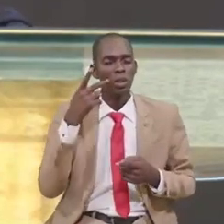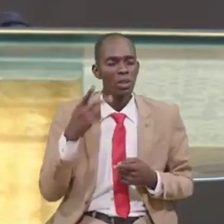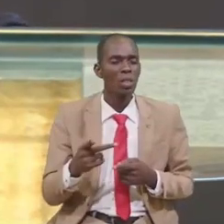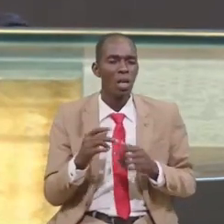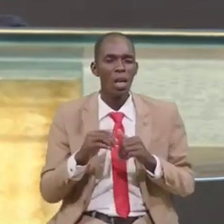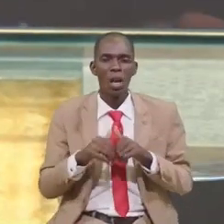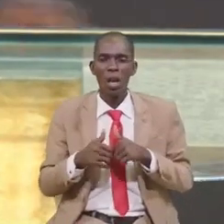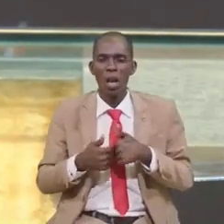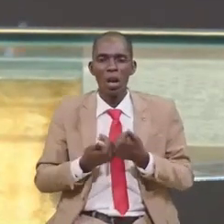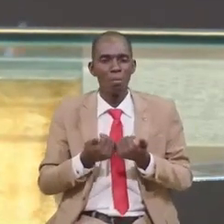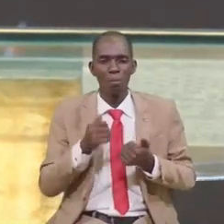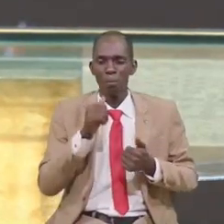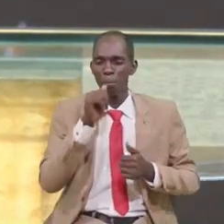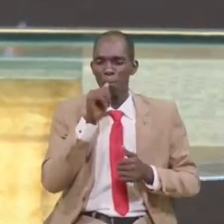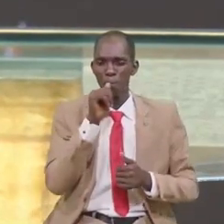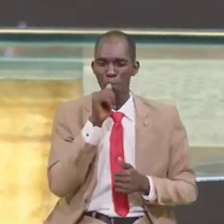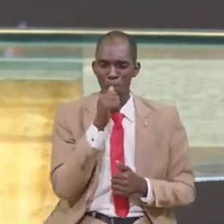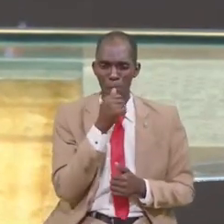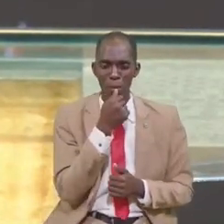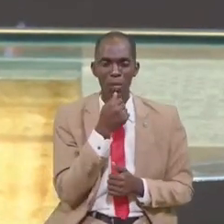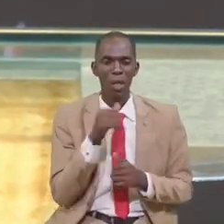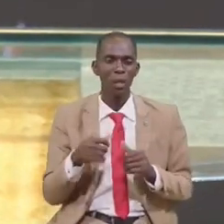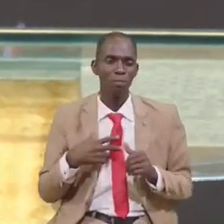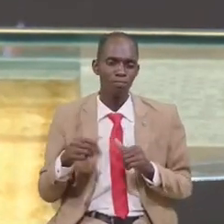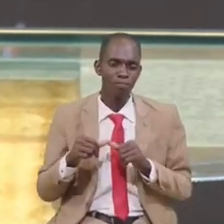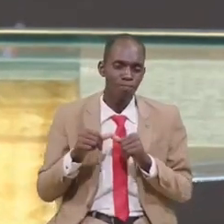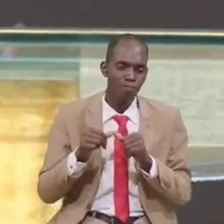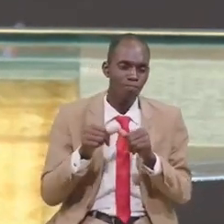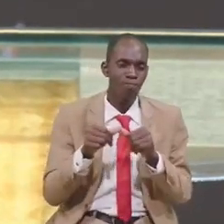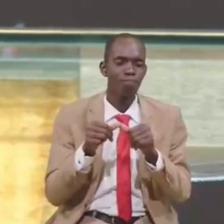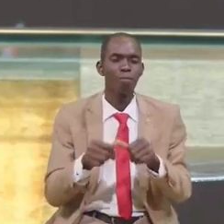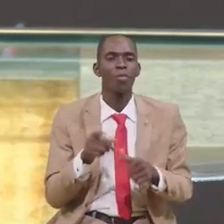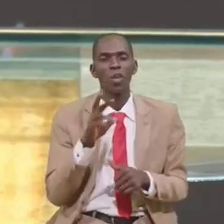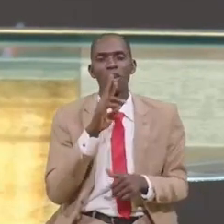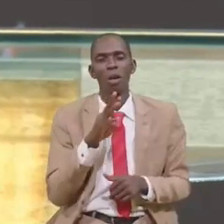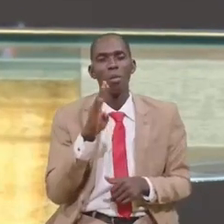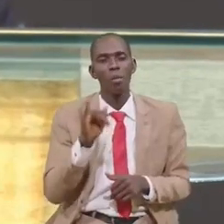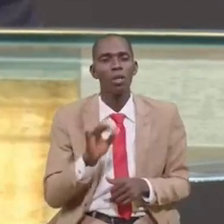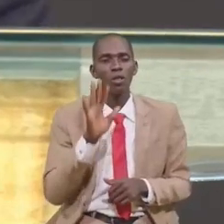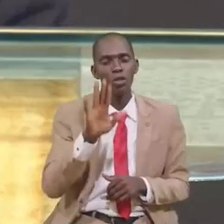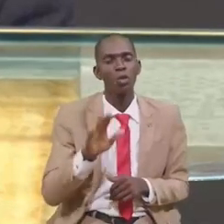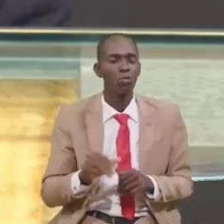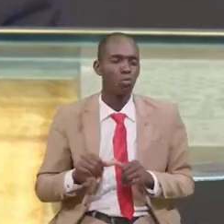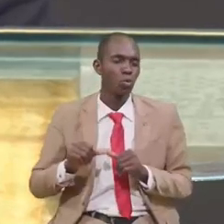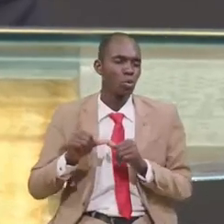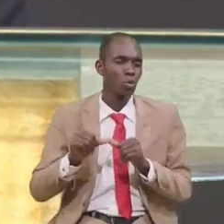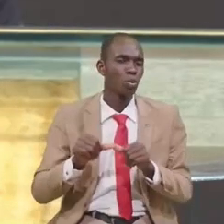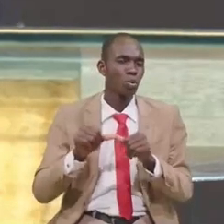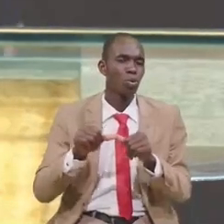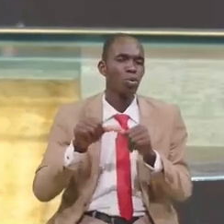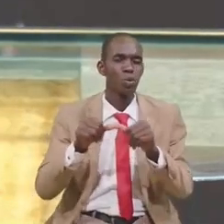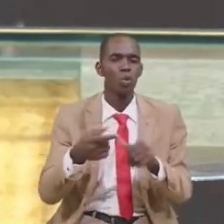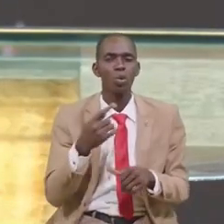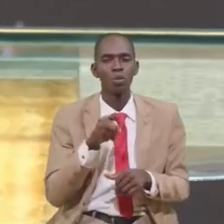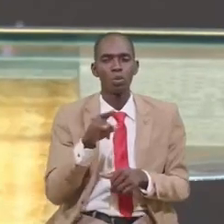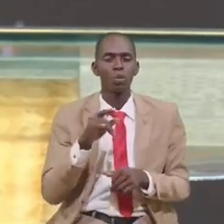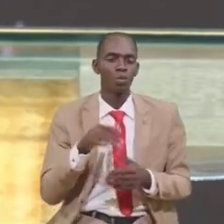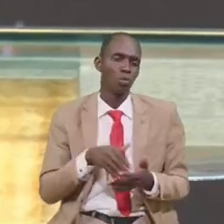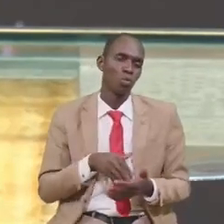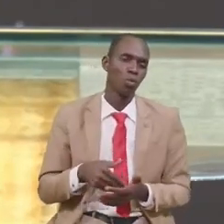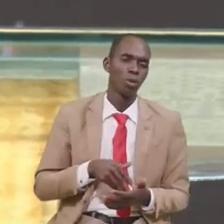voir, le Seigneur va vouloir voir combien vous êtes,